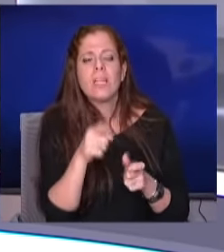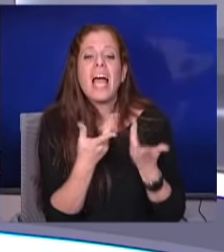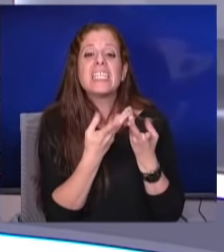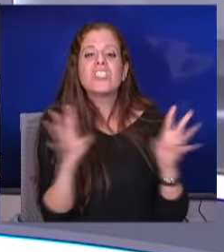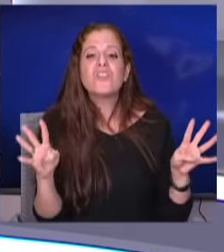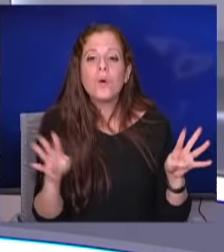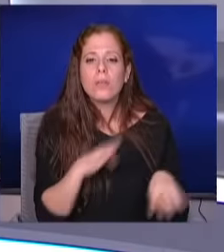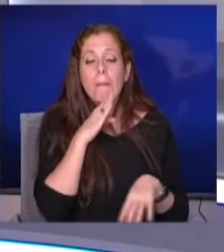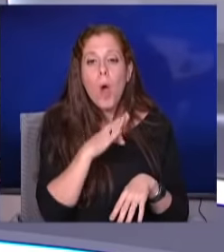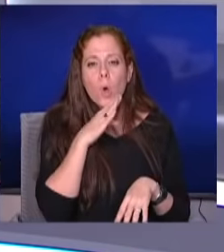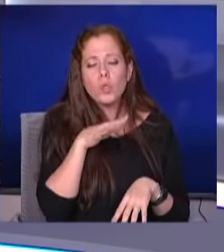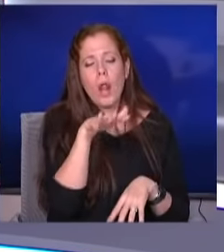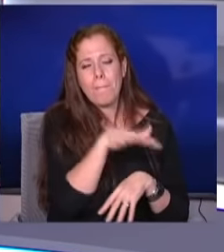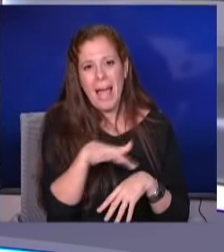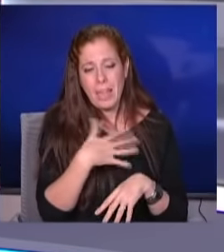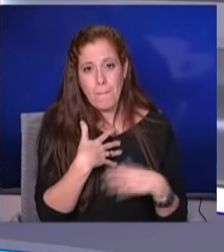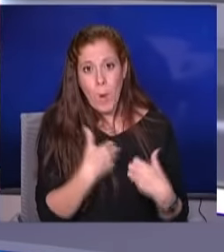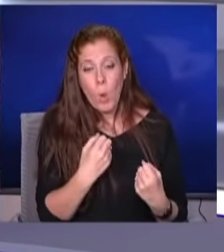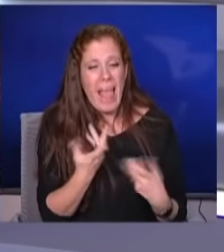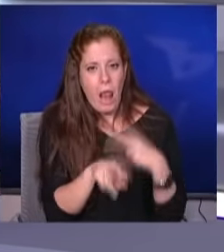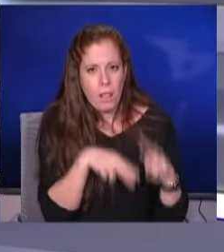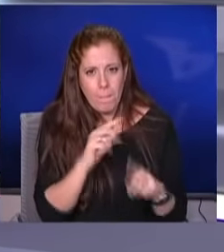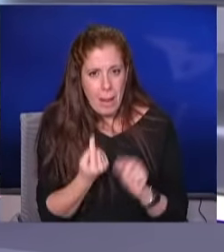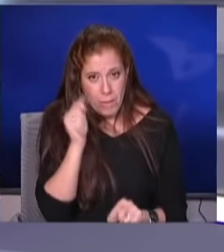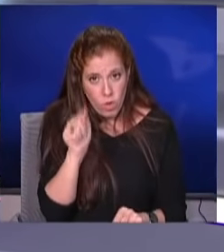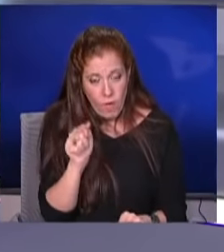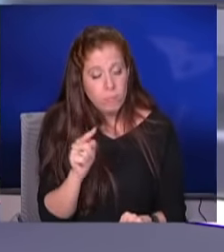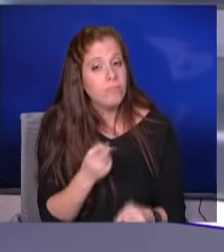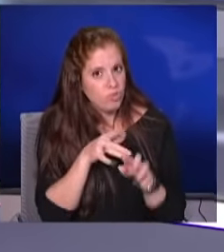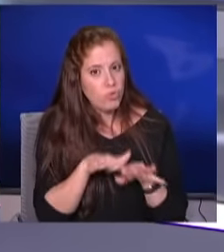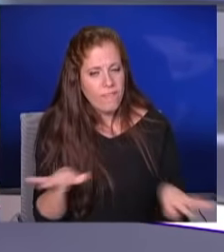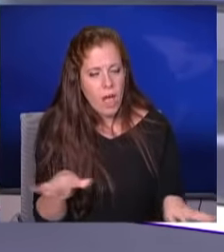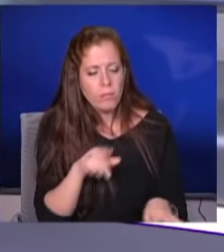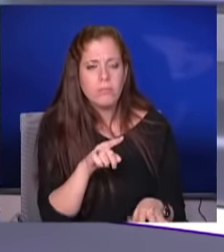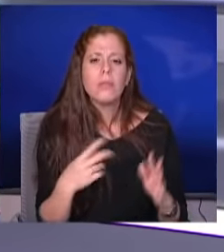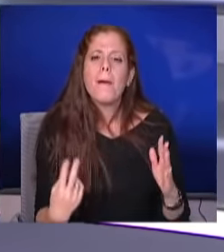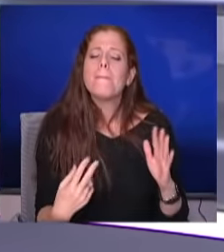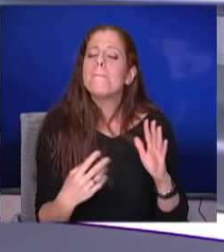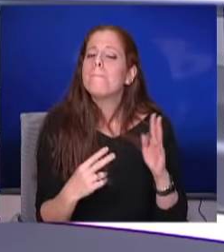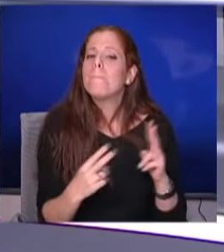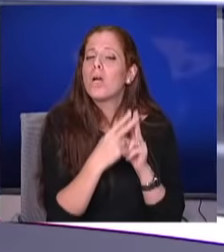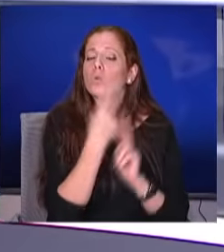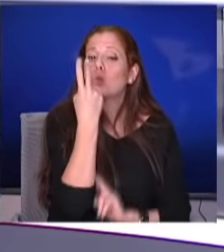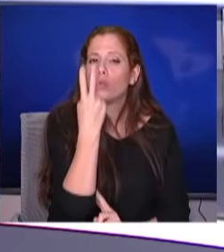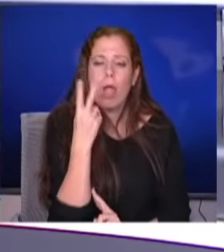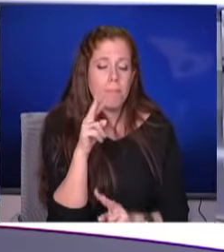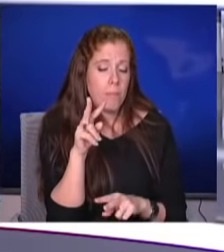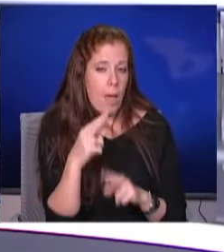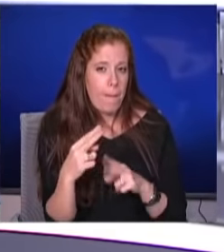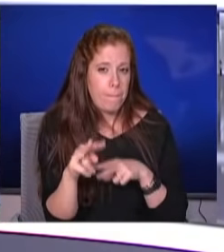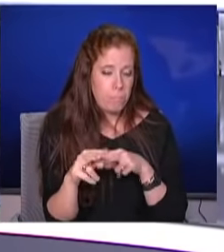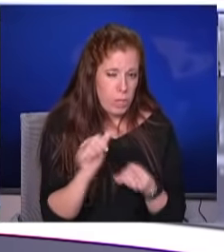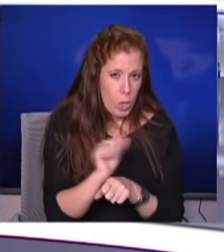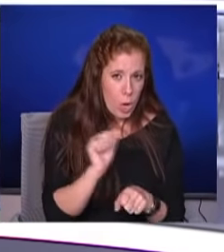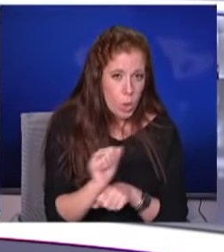הבריאות בטיפול בתופעה. כן, תופעה. יפעת עמיאל פגשה שתיים מהמתלוננות נגד אלקלעי ורופא ומביאה עדות חדשה